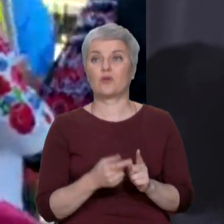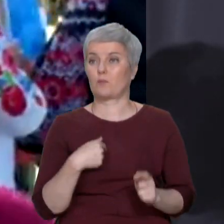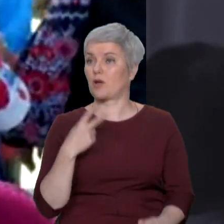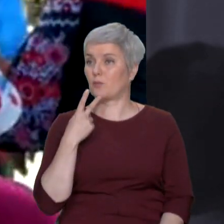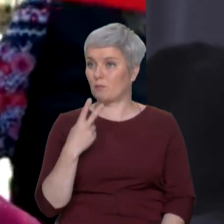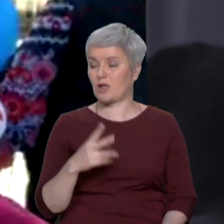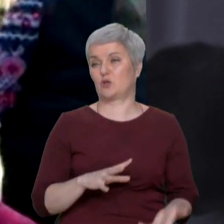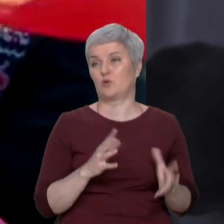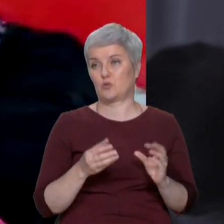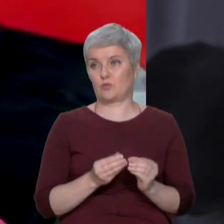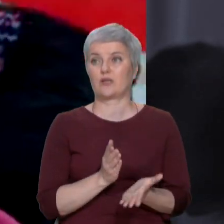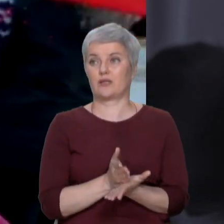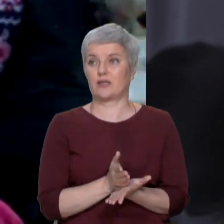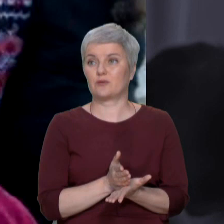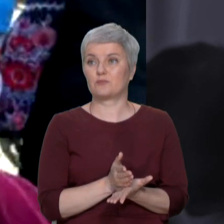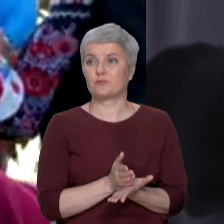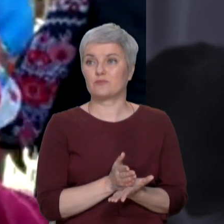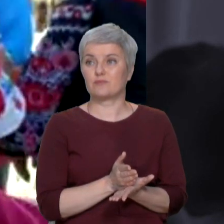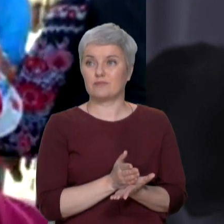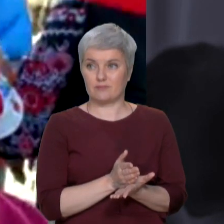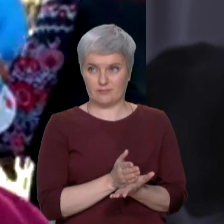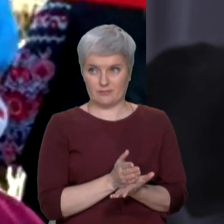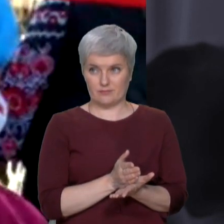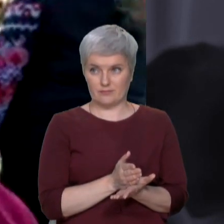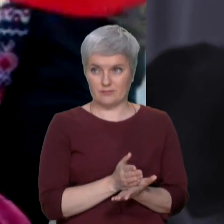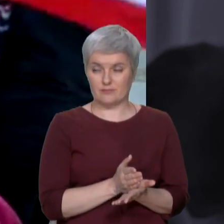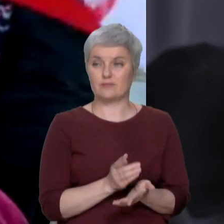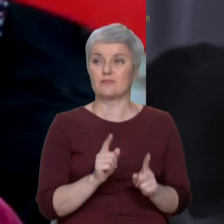бачимо результат, він є. Ну і також певні